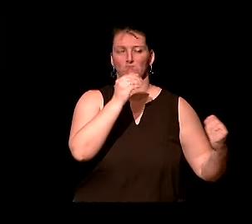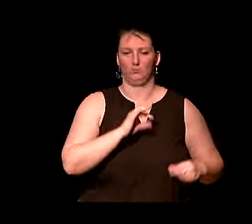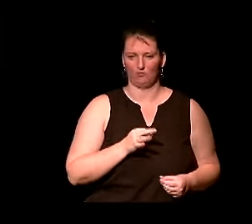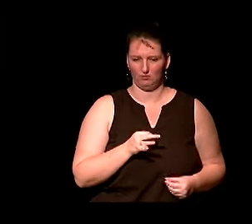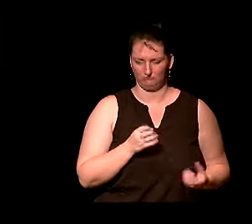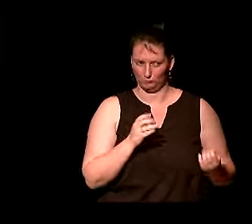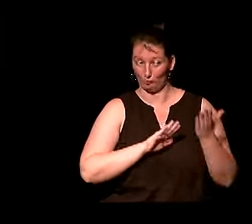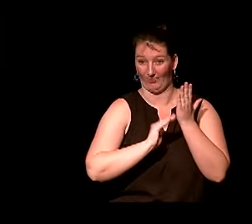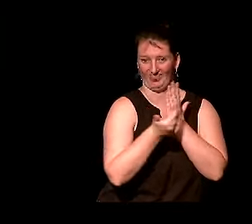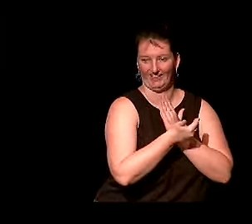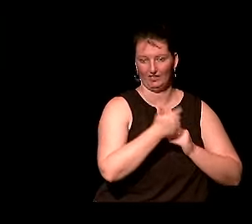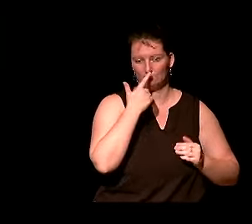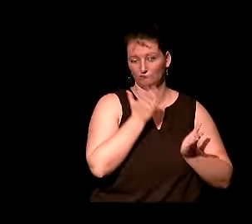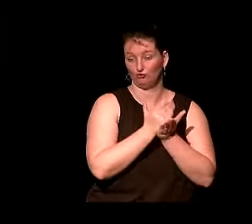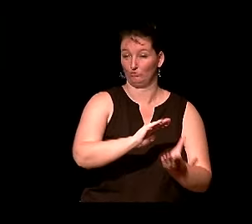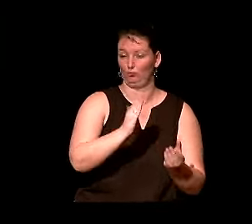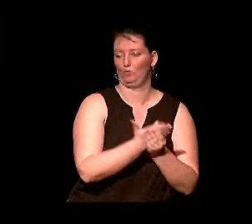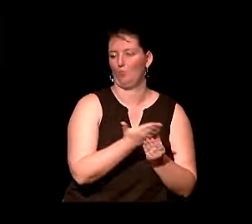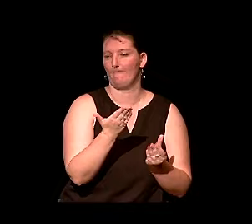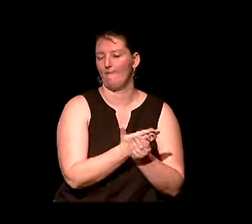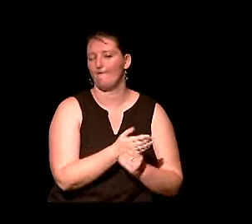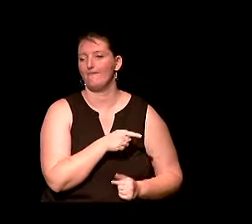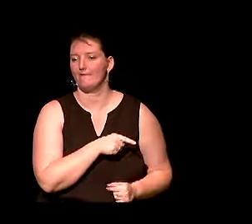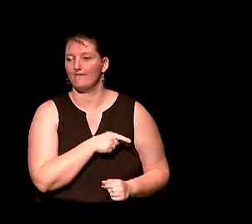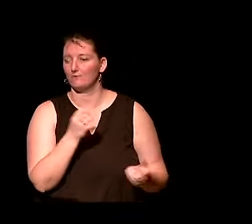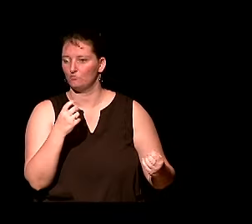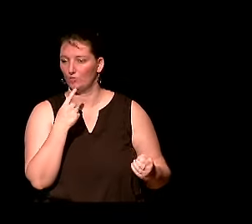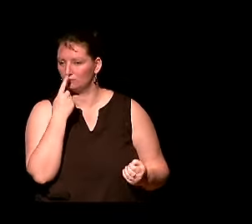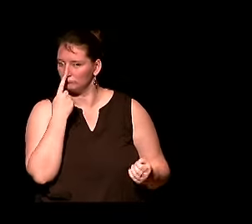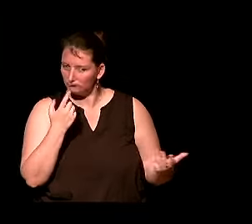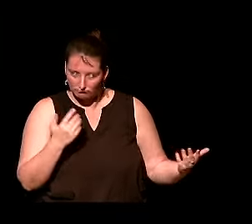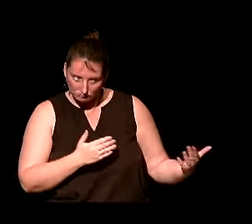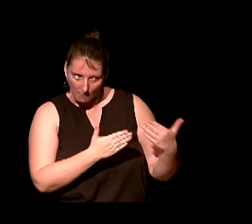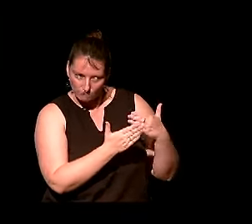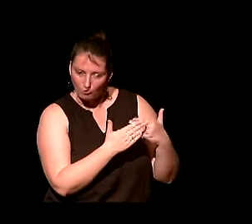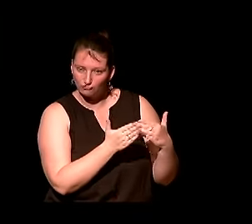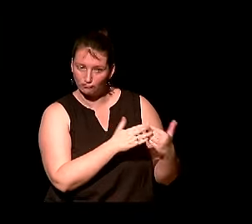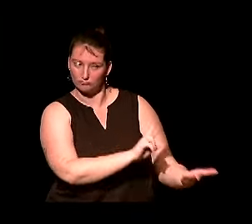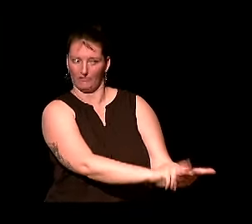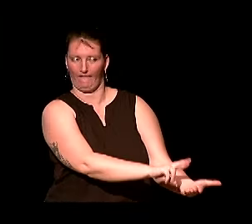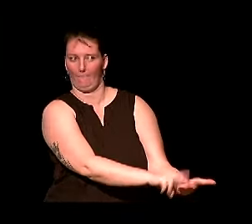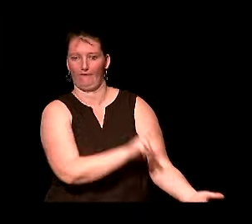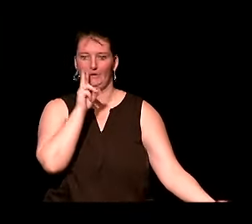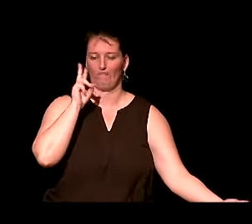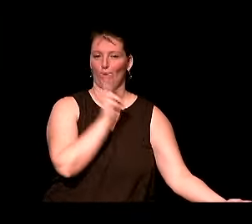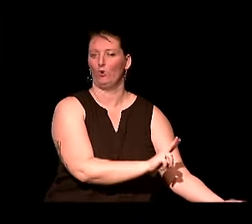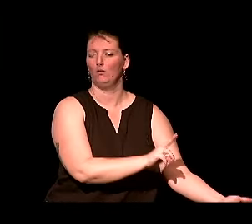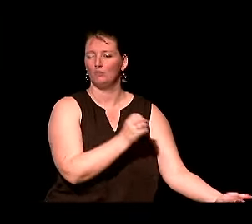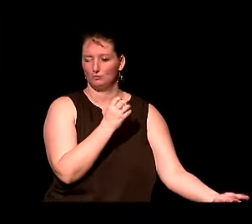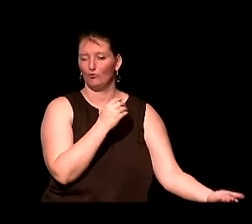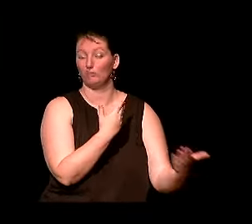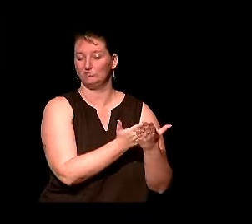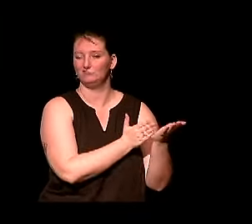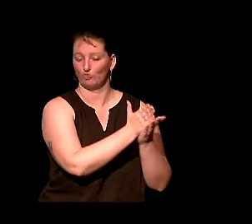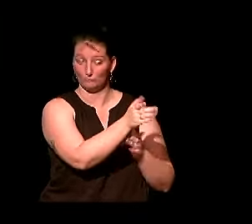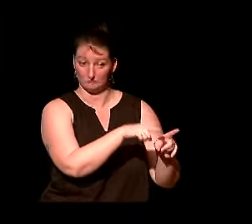pour sous-entendre le documentaire, d'une part, c'est-à-dire le fait qu'il y ait une proximité avec un réel, et puis d'autre part, parce